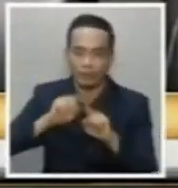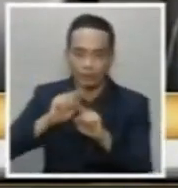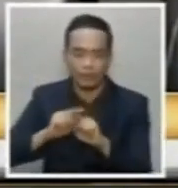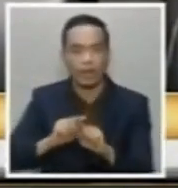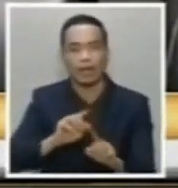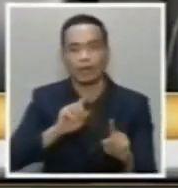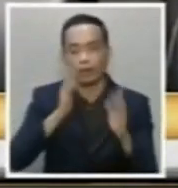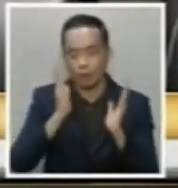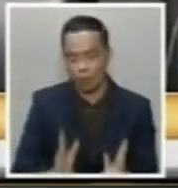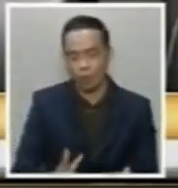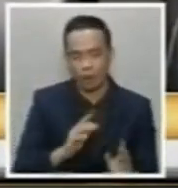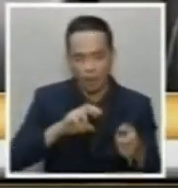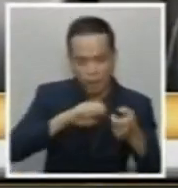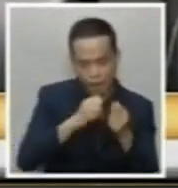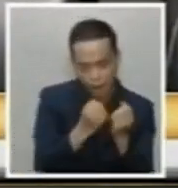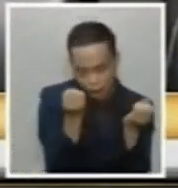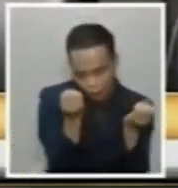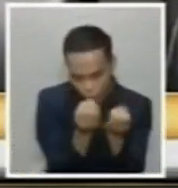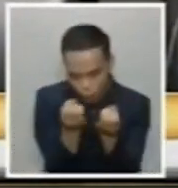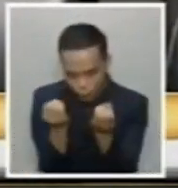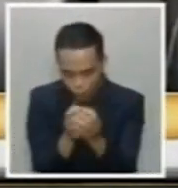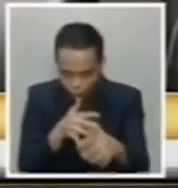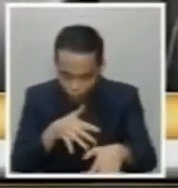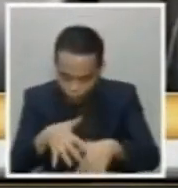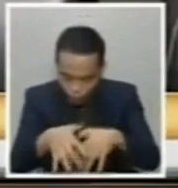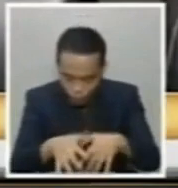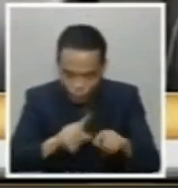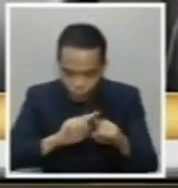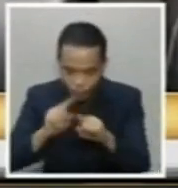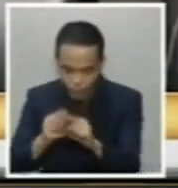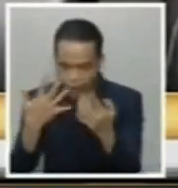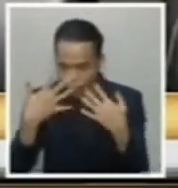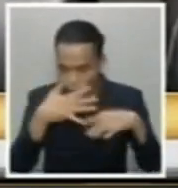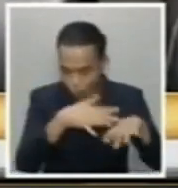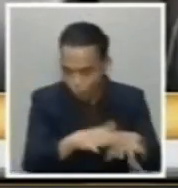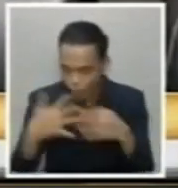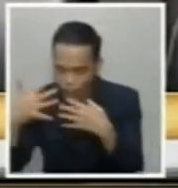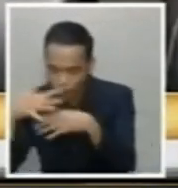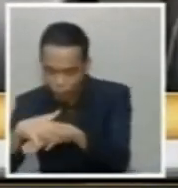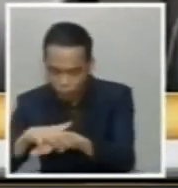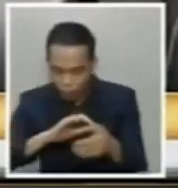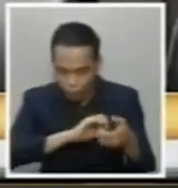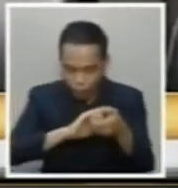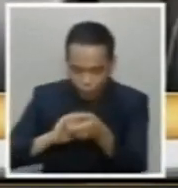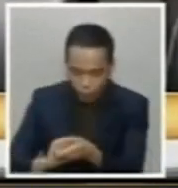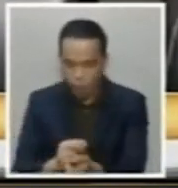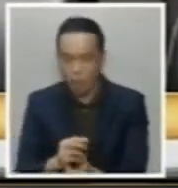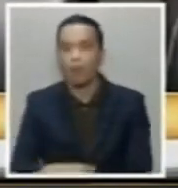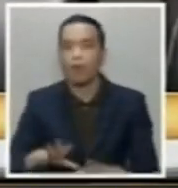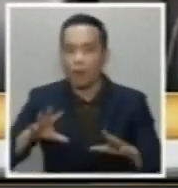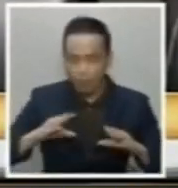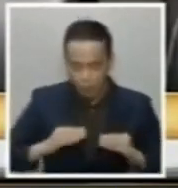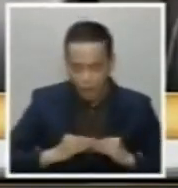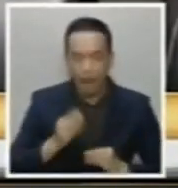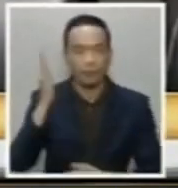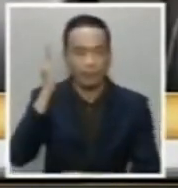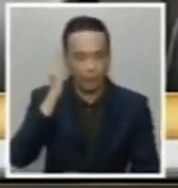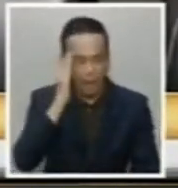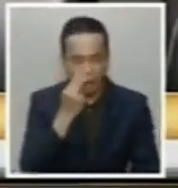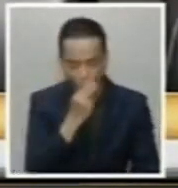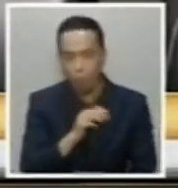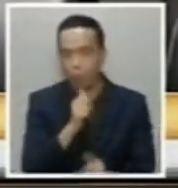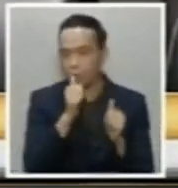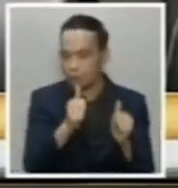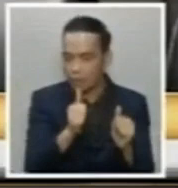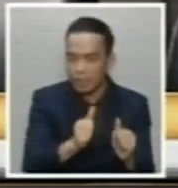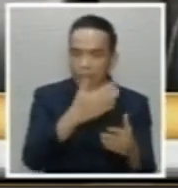คราะห์ผลกระทบสิ่งแวดล้อมร่วมกันและ ประชาชนในพื้นที่เห็นด้วยกับการก่อสร้างอ่างเก็บน้ำทานประเ